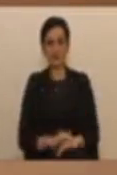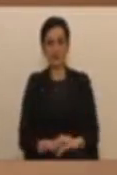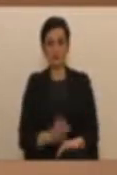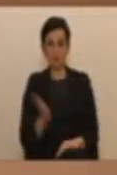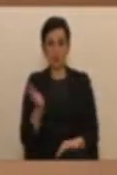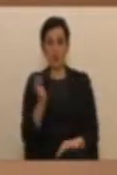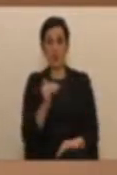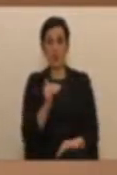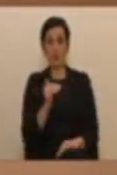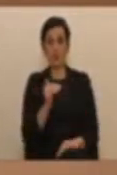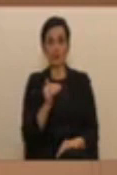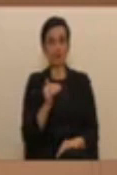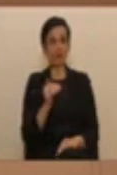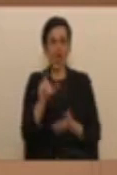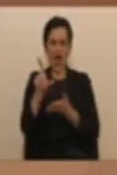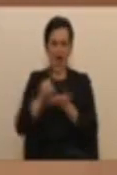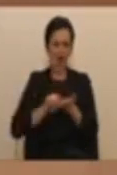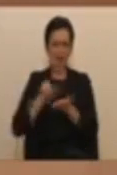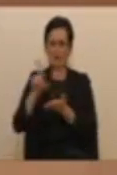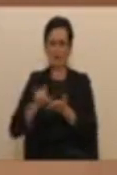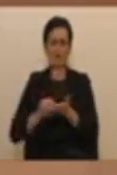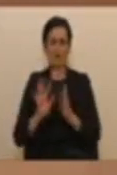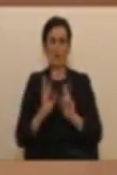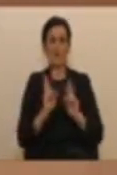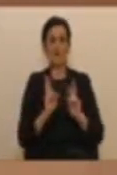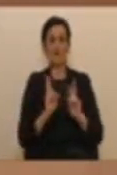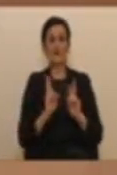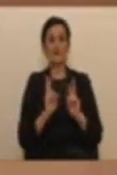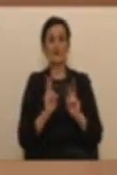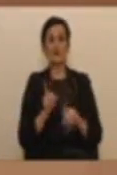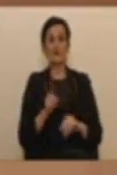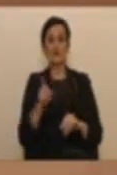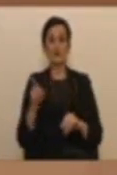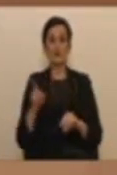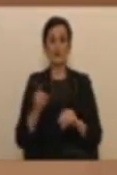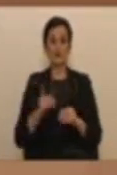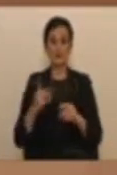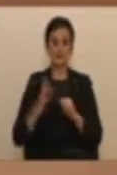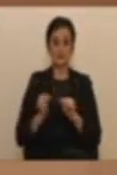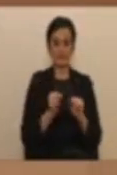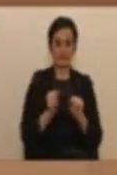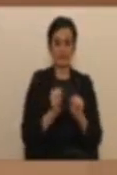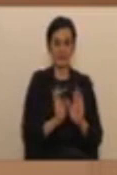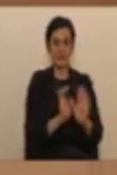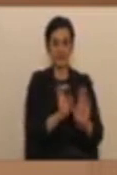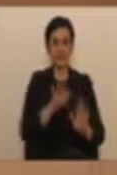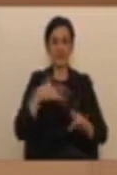მოდით არ მივბაძოთ, ვინც აქეთ მიგვერეკება მაპატიეთ, ამ